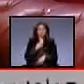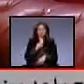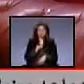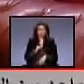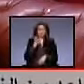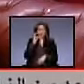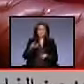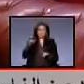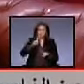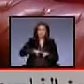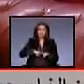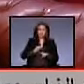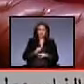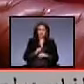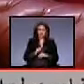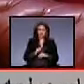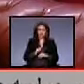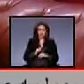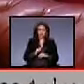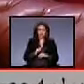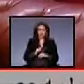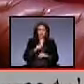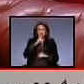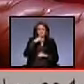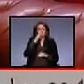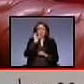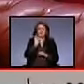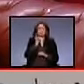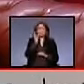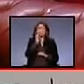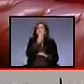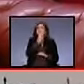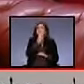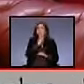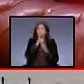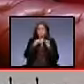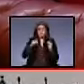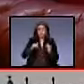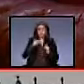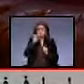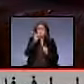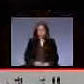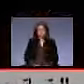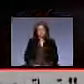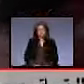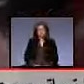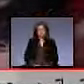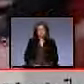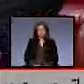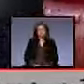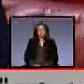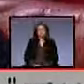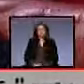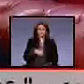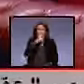ولازم ترجع. انا نفسي انها ترجع تاني. احنا محتاجين فيلم وطني كبير جدا. انا نفسي اعمل فيلم وطني. انا